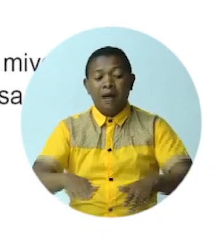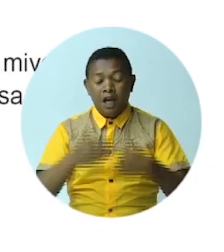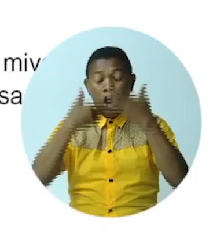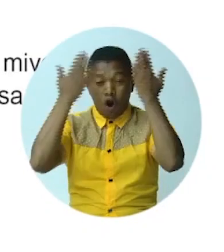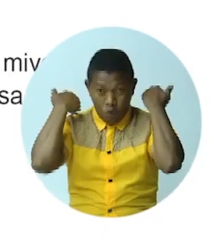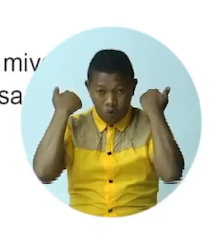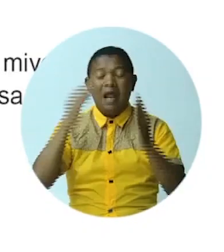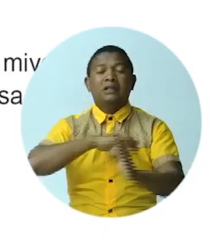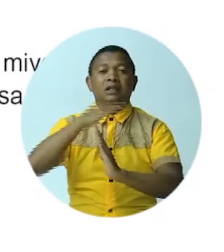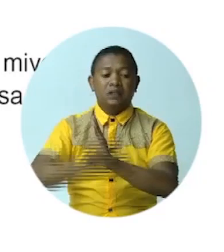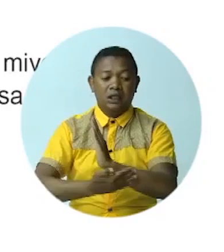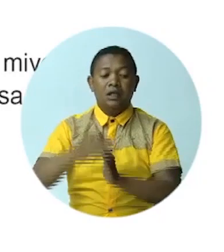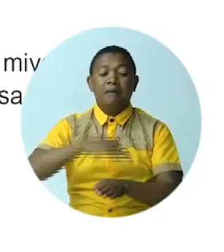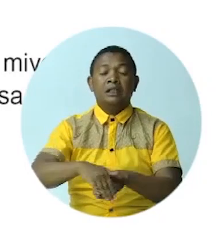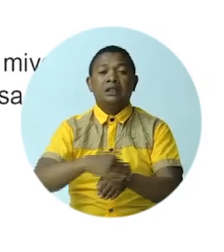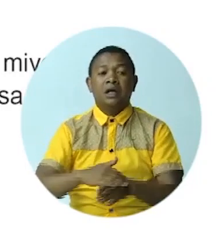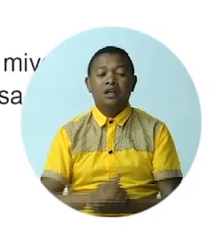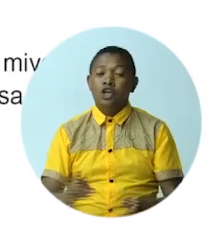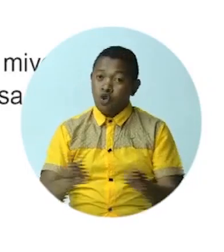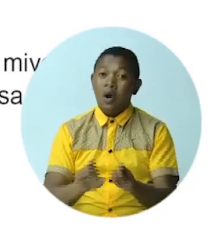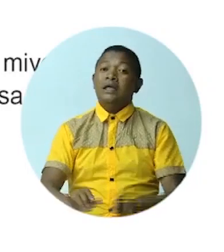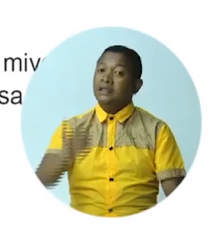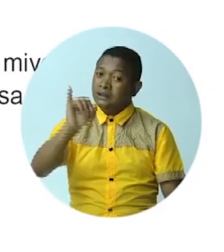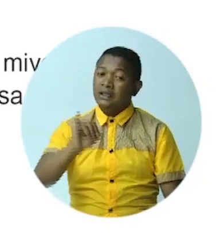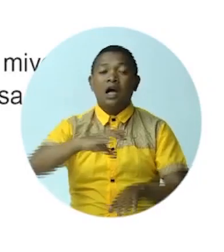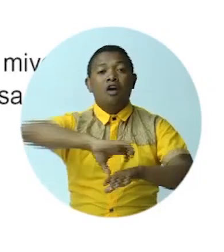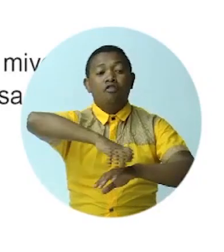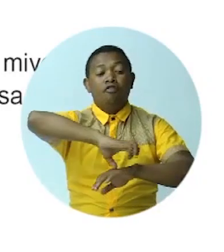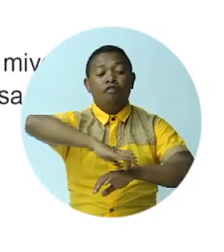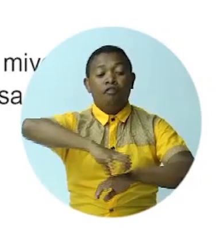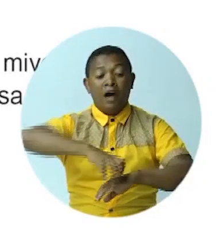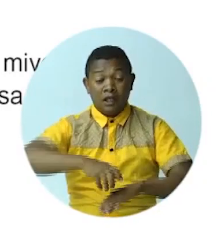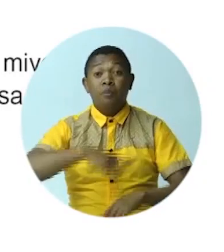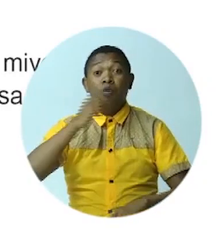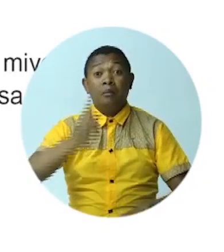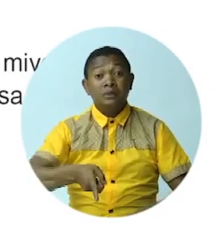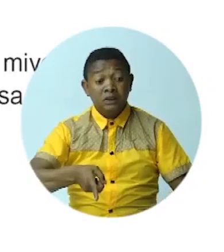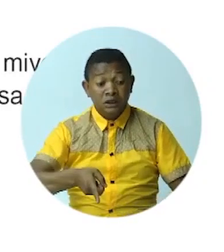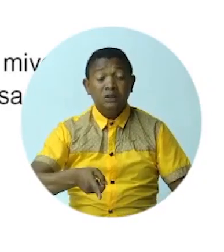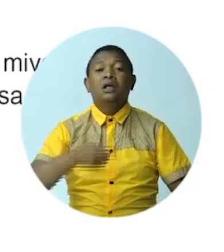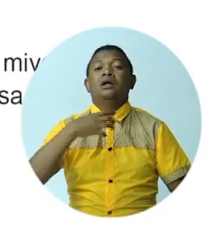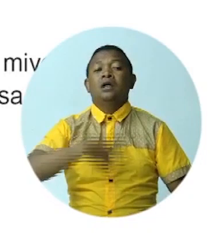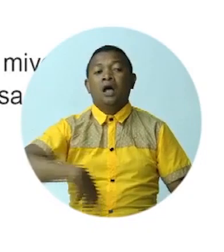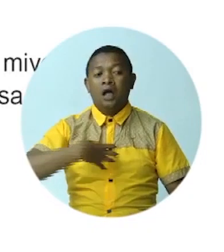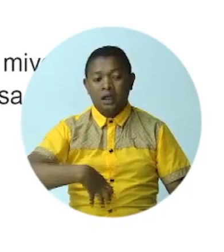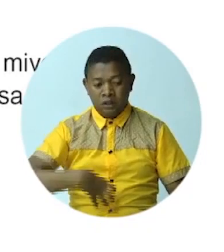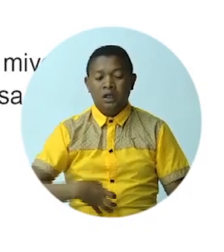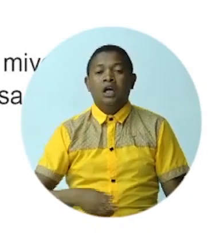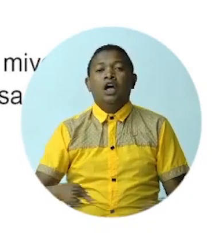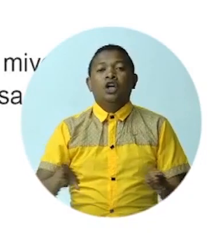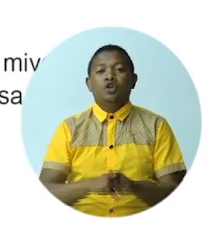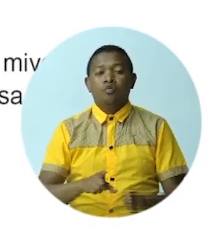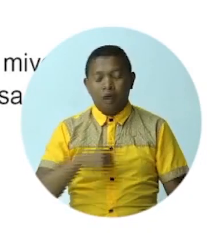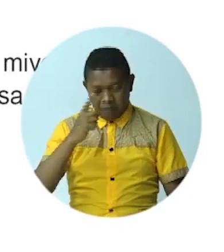manerana ny nosy indrindra moa fa ireo faritra izay mbola misy sy